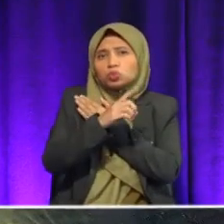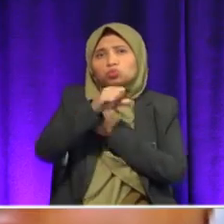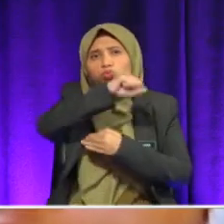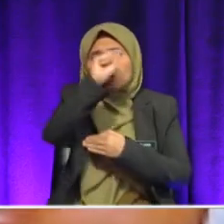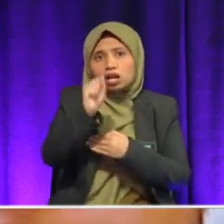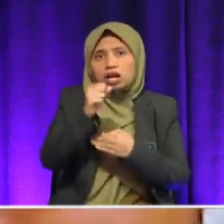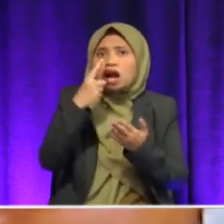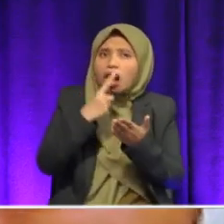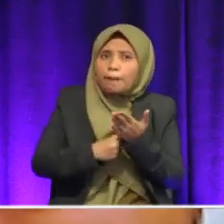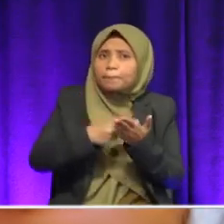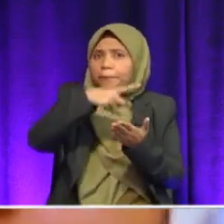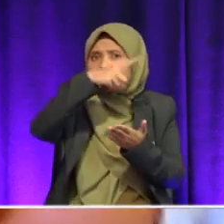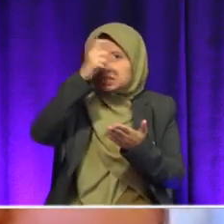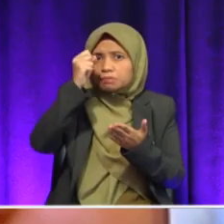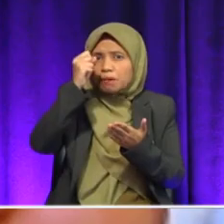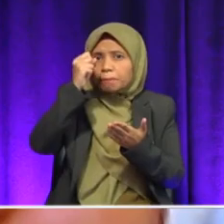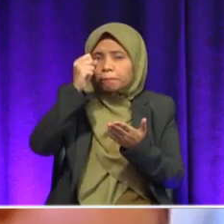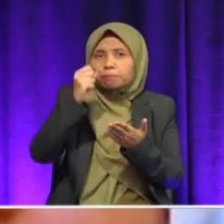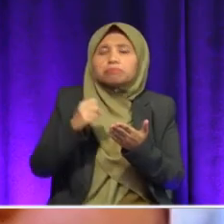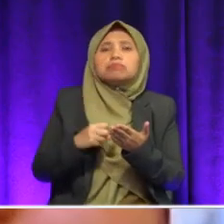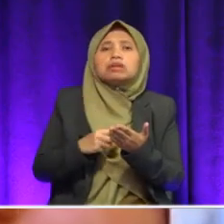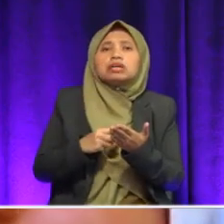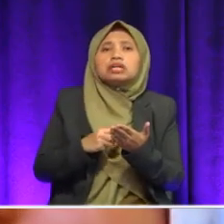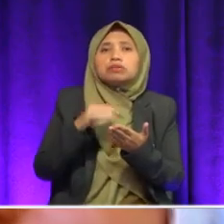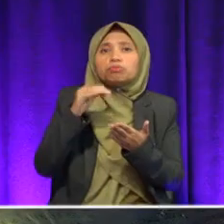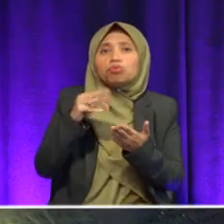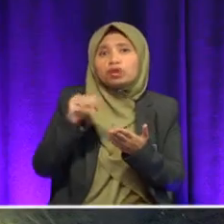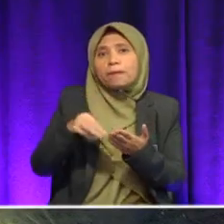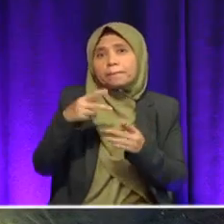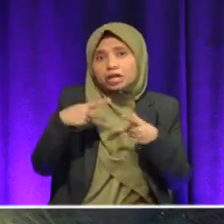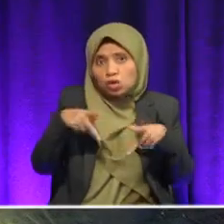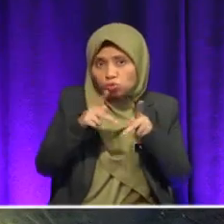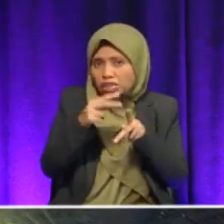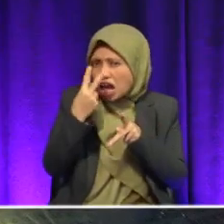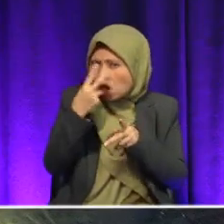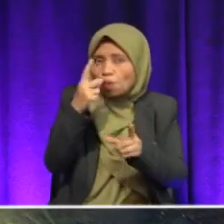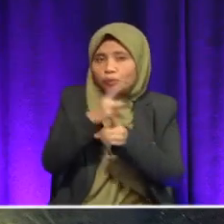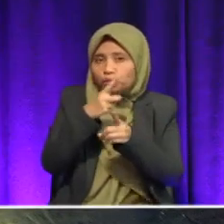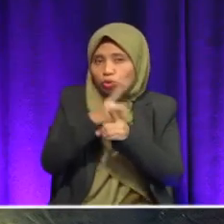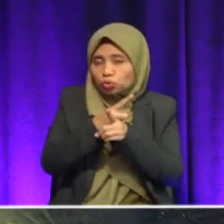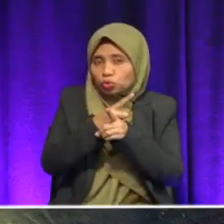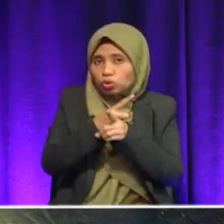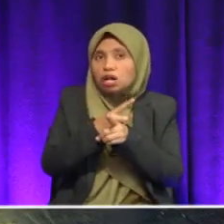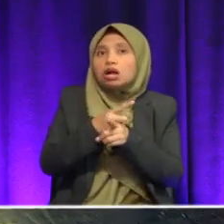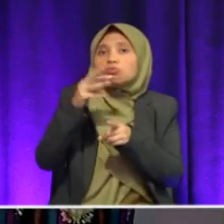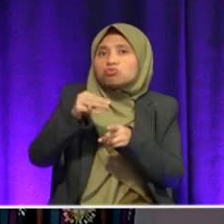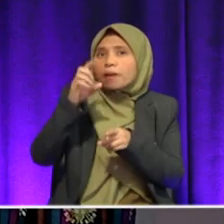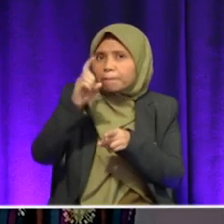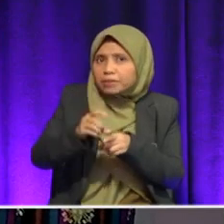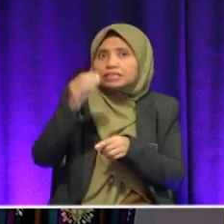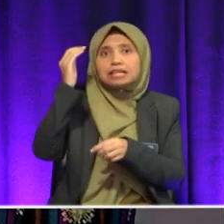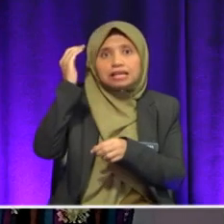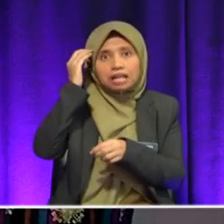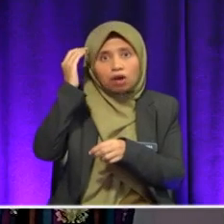perlu titik beratkan sebelum mereka pakaian Oke faktor utama yang perlu diketahui oleh murid-murid dan juga